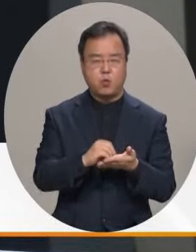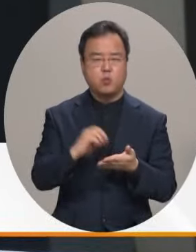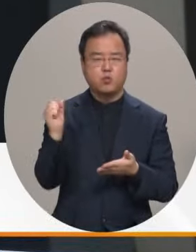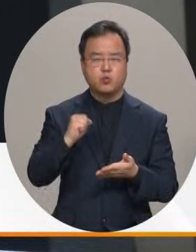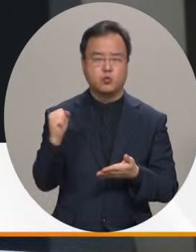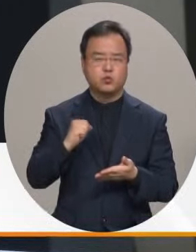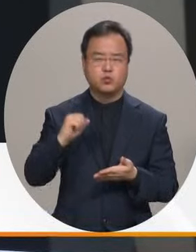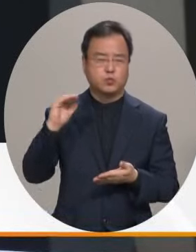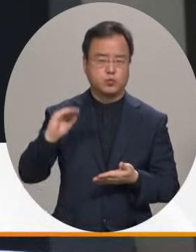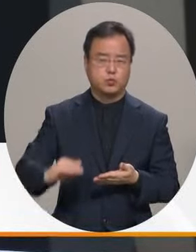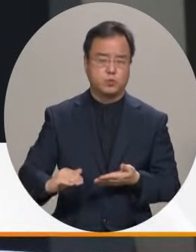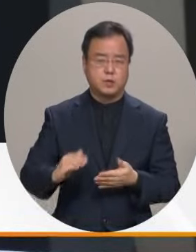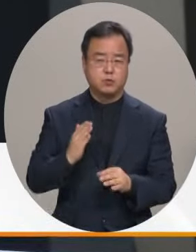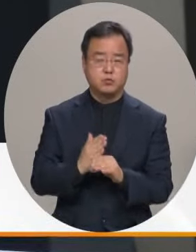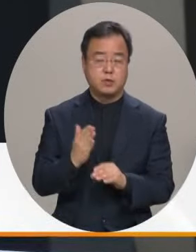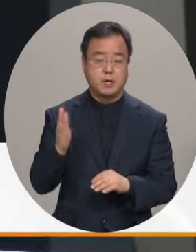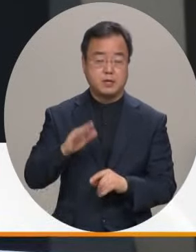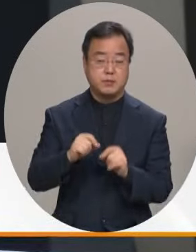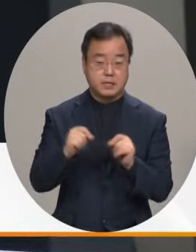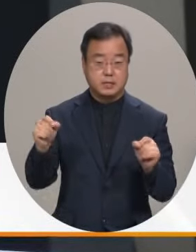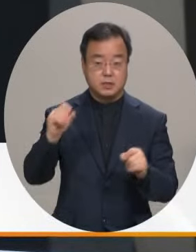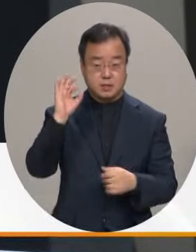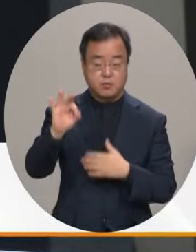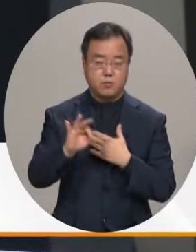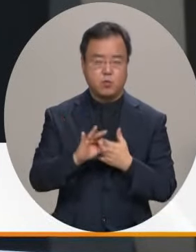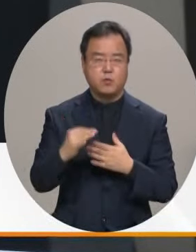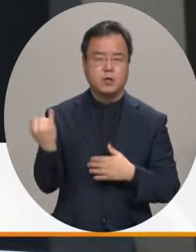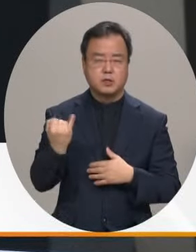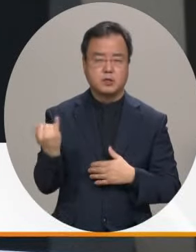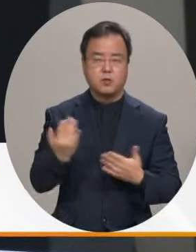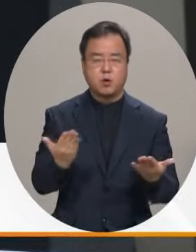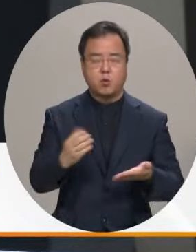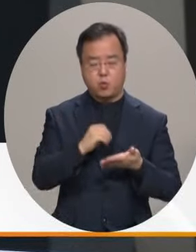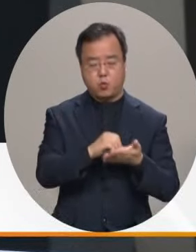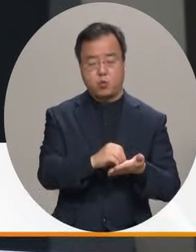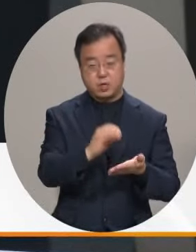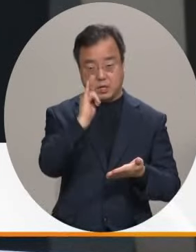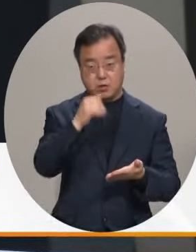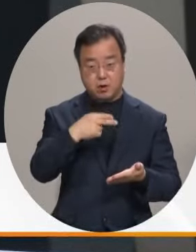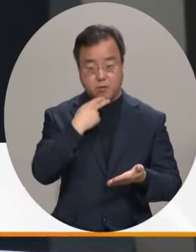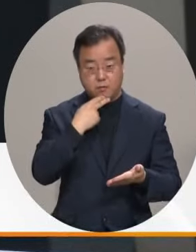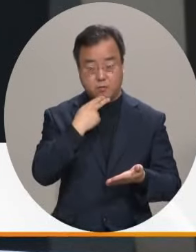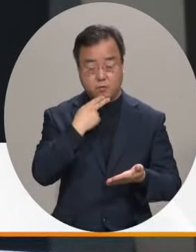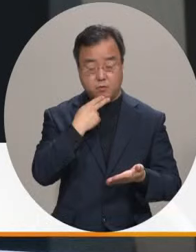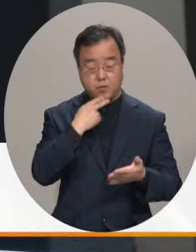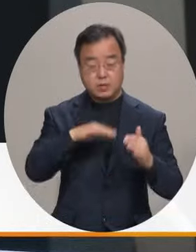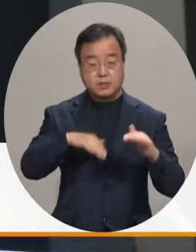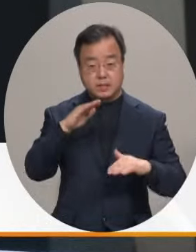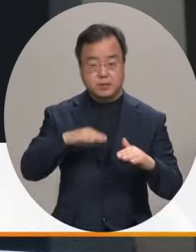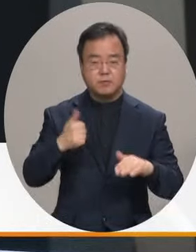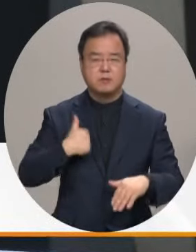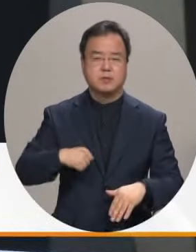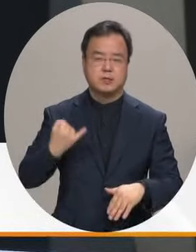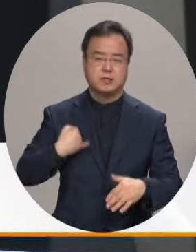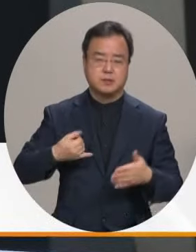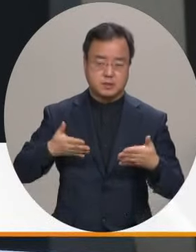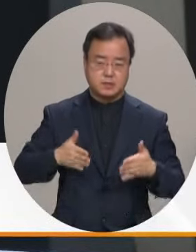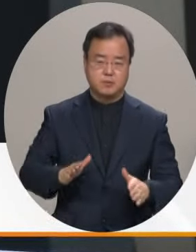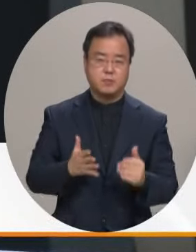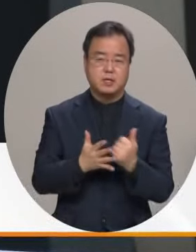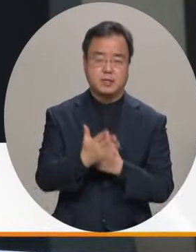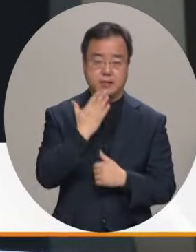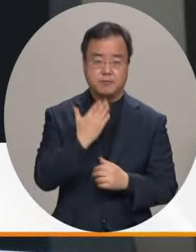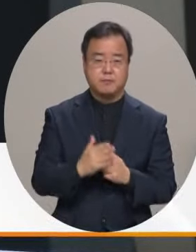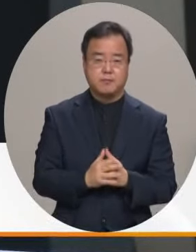있습니다 근데 장기적으로는 여성의 고용 유무가 자녀 출산에 영향을 미치는 것으로 나타납니다 뭐